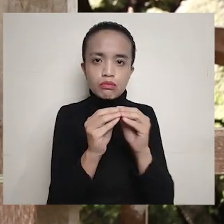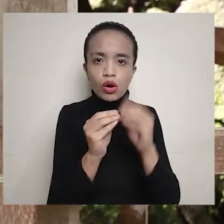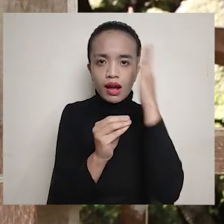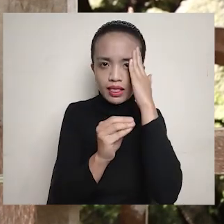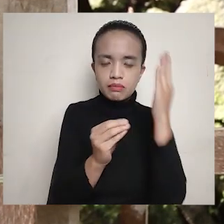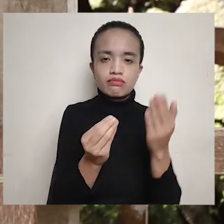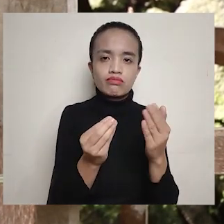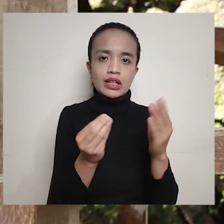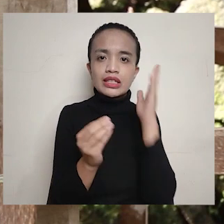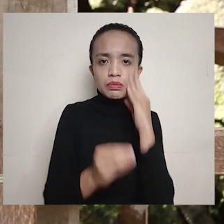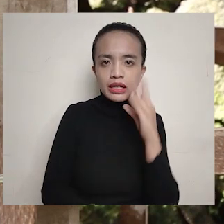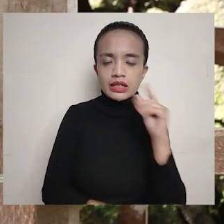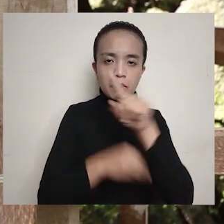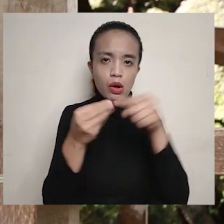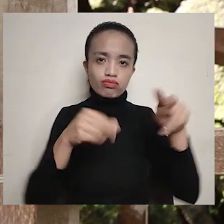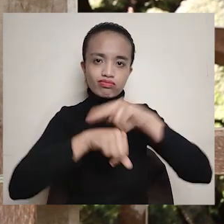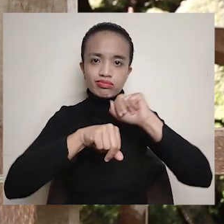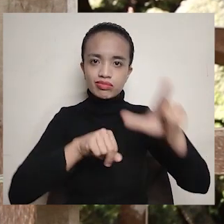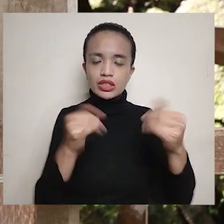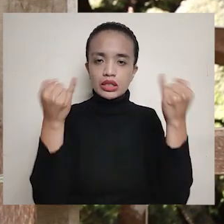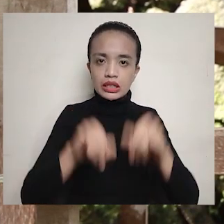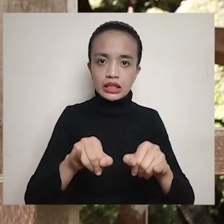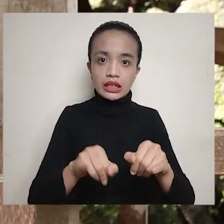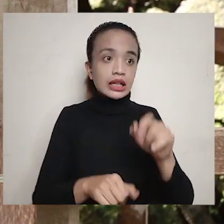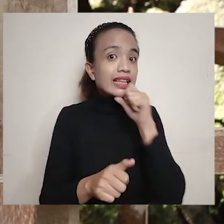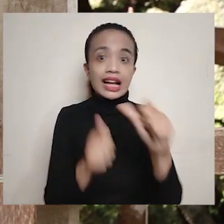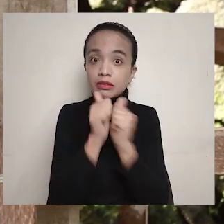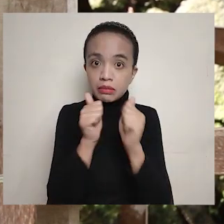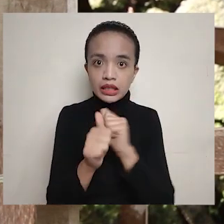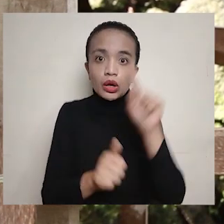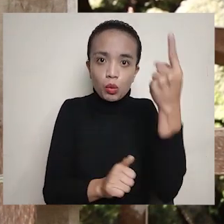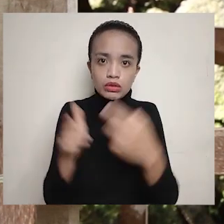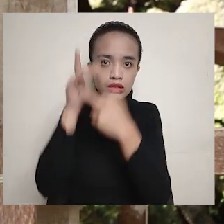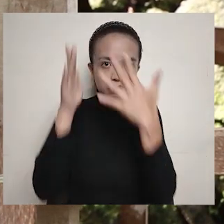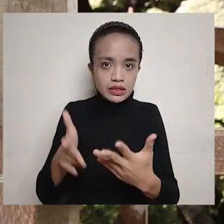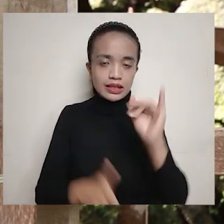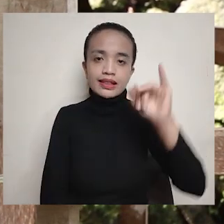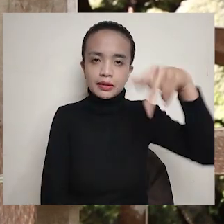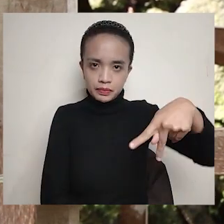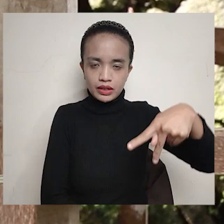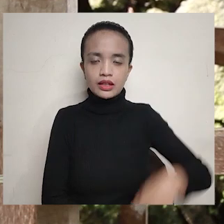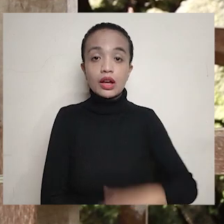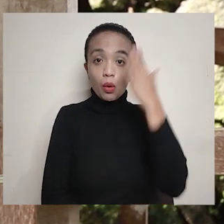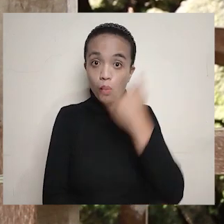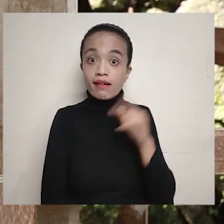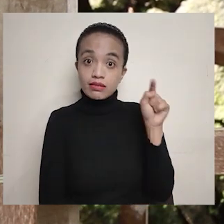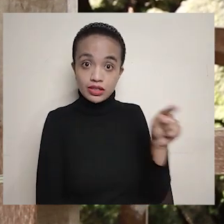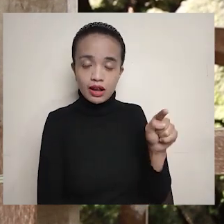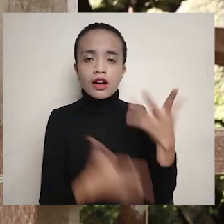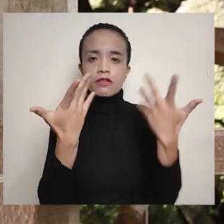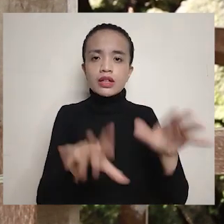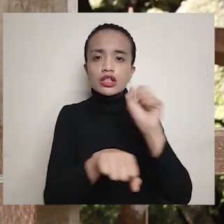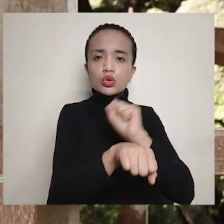So putting him in the Senate doesn't mean he would only be representing indigenous peoples. Kasi he'd worked